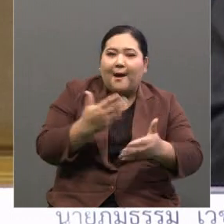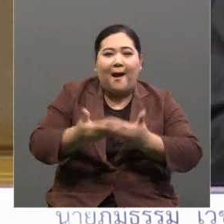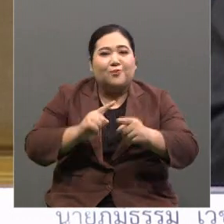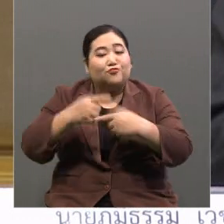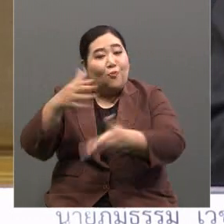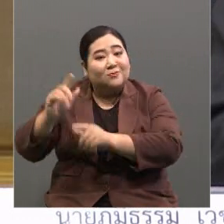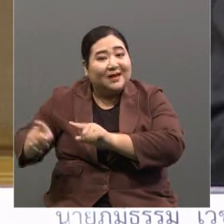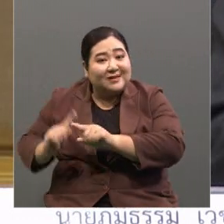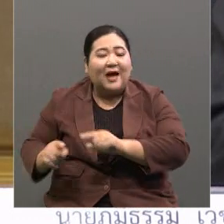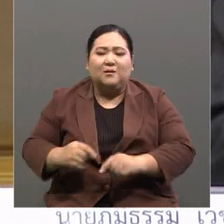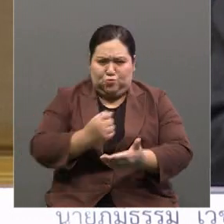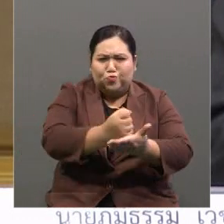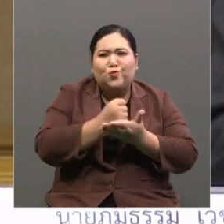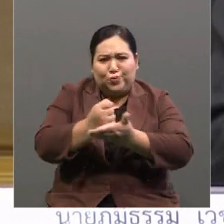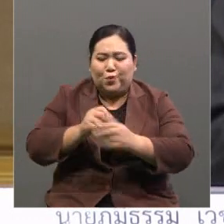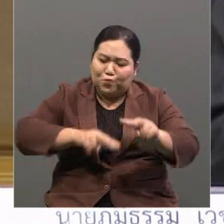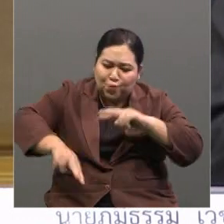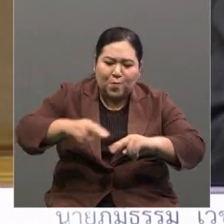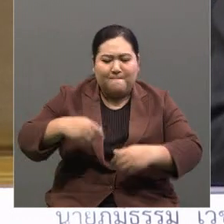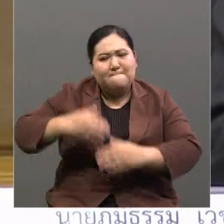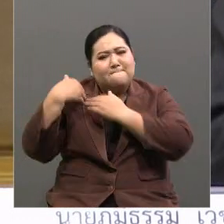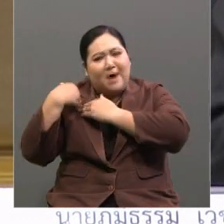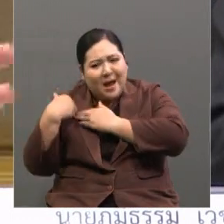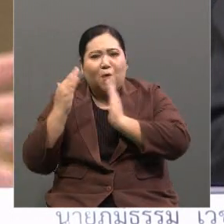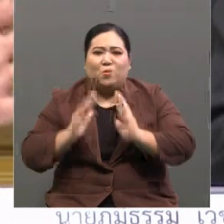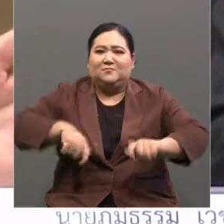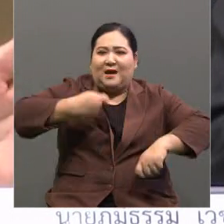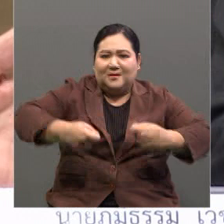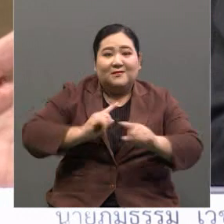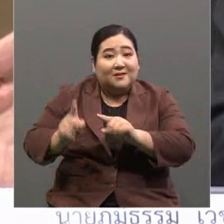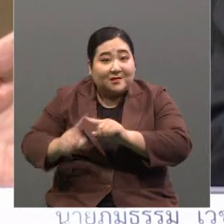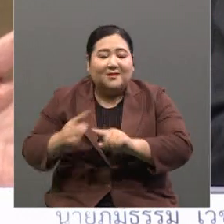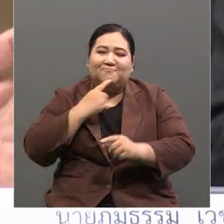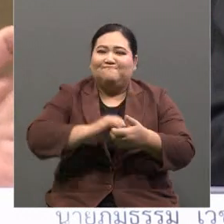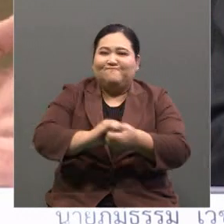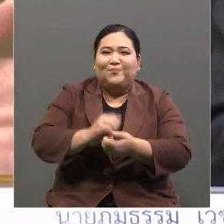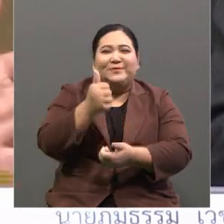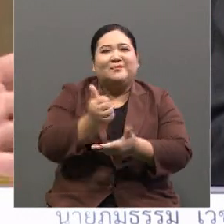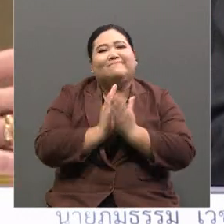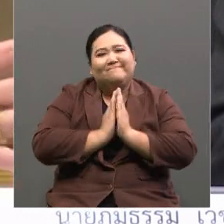ามาช่วยกันดูตัวไหนที่เราลดภาระประชาชนได้แล้วก็เราได้รับความร่วมมืออย่างดี